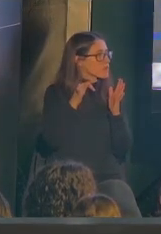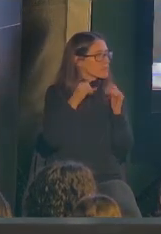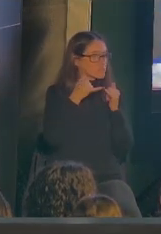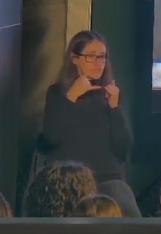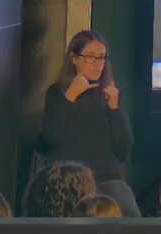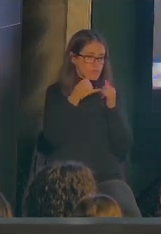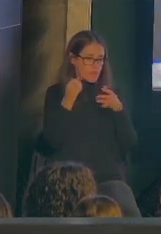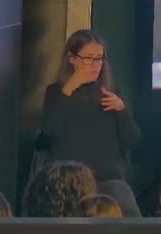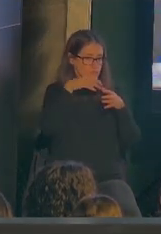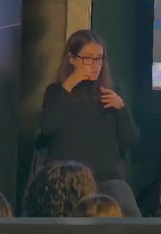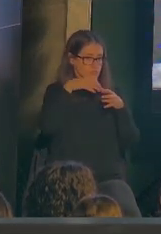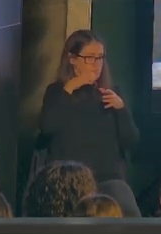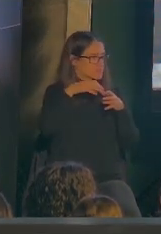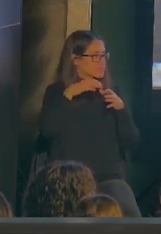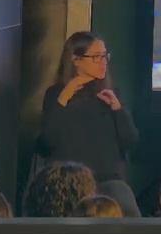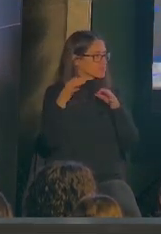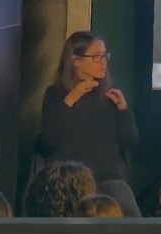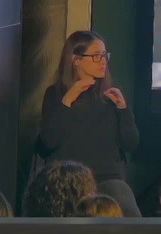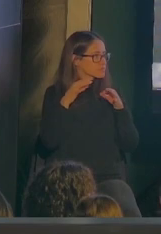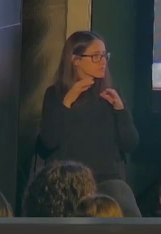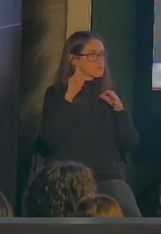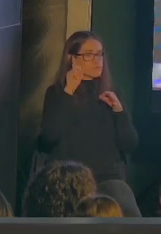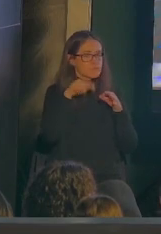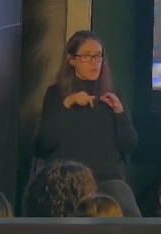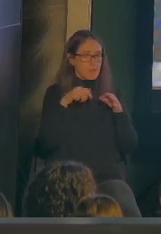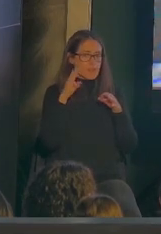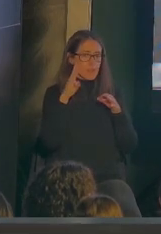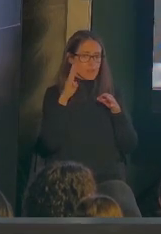fibres i proteïnes vegetals.